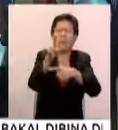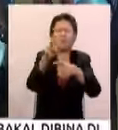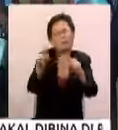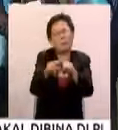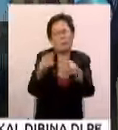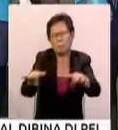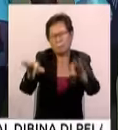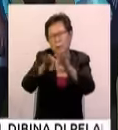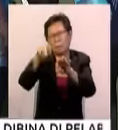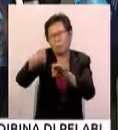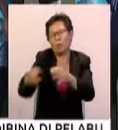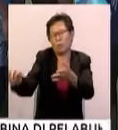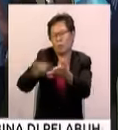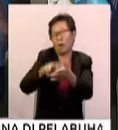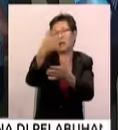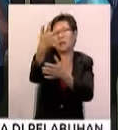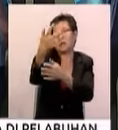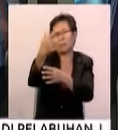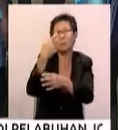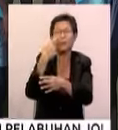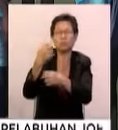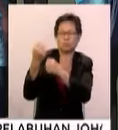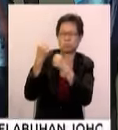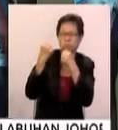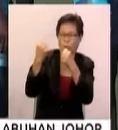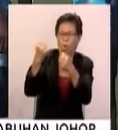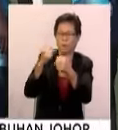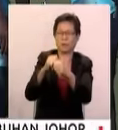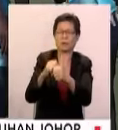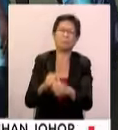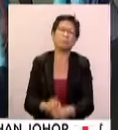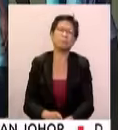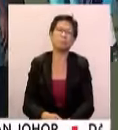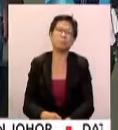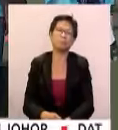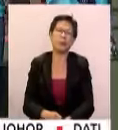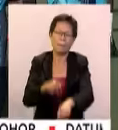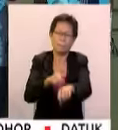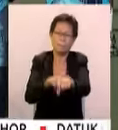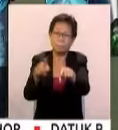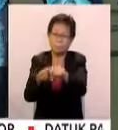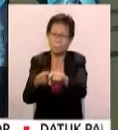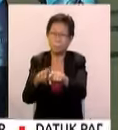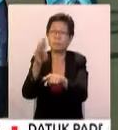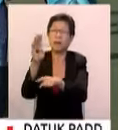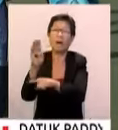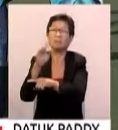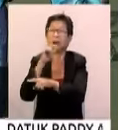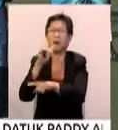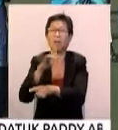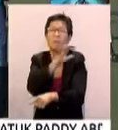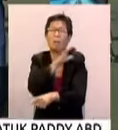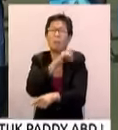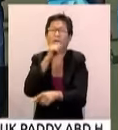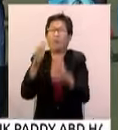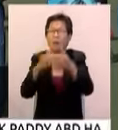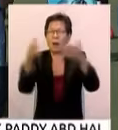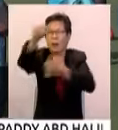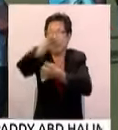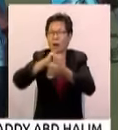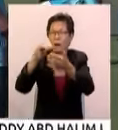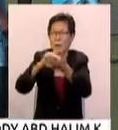penting dan perlu mencatat tiga mata untuk mengukuhkan kedudukan di Persada. Dalam masa yang sama, Valverde tidak merasakan kabar angin yang